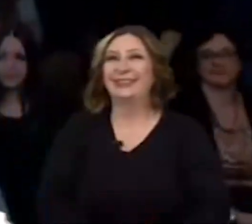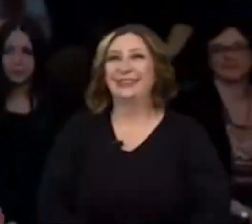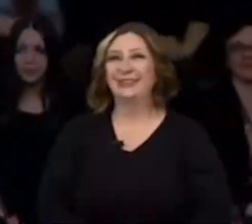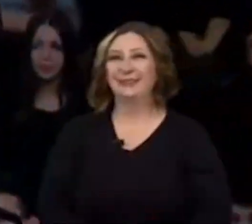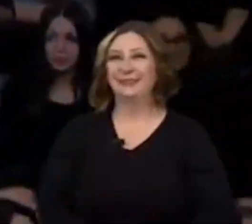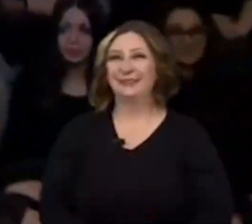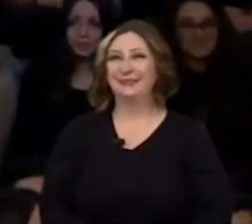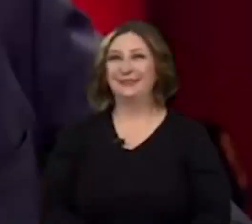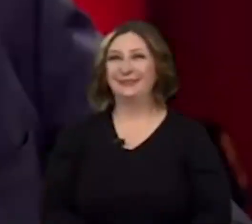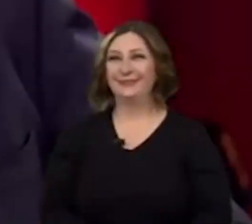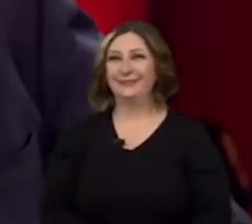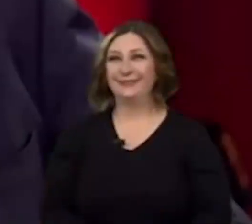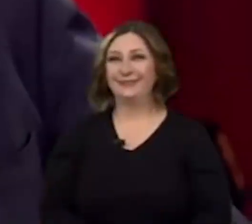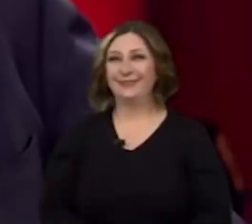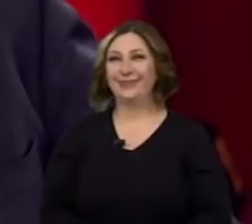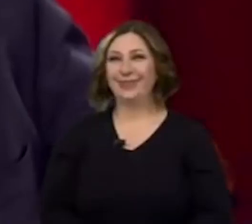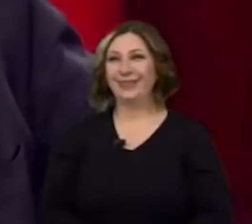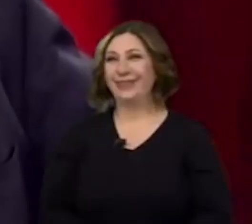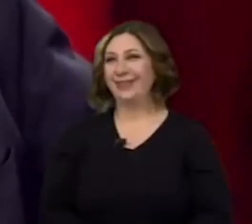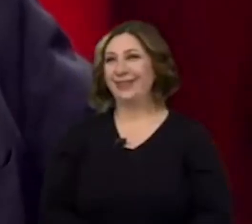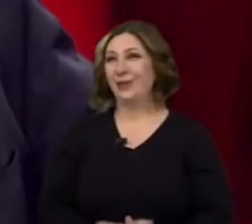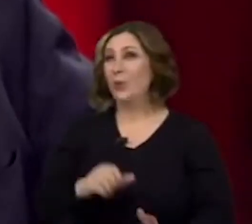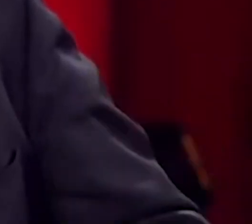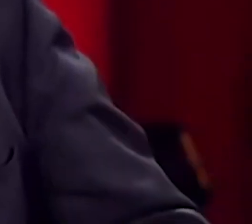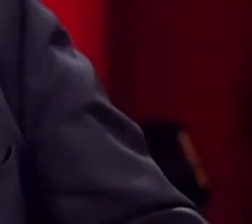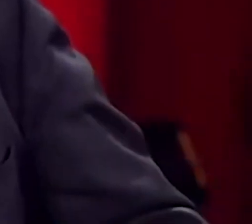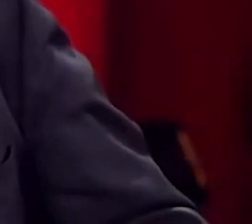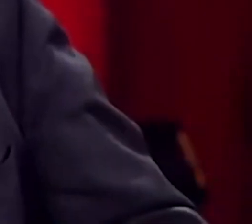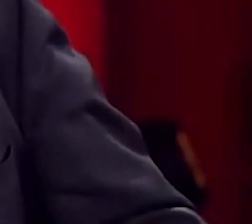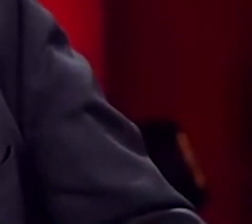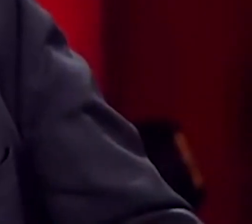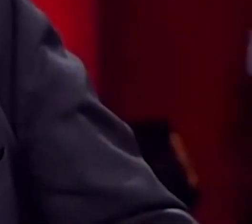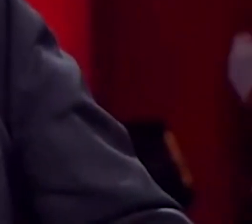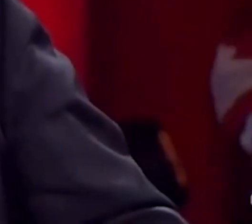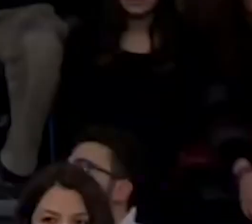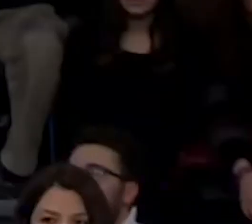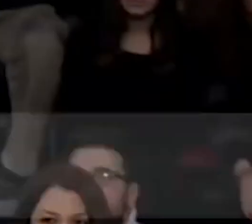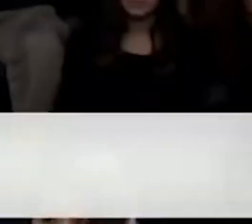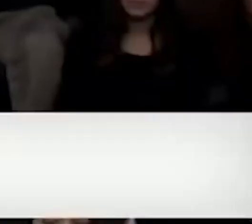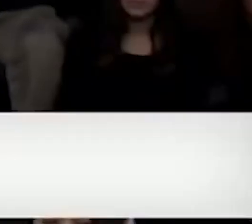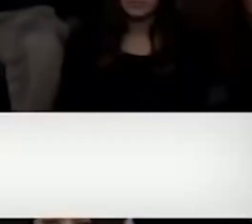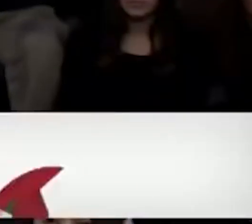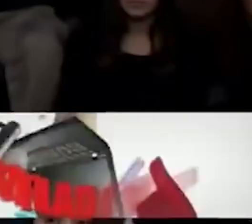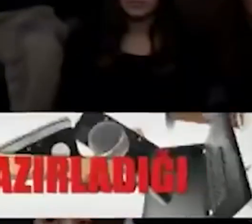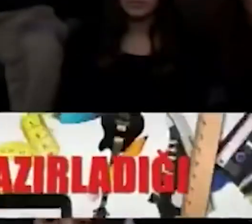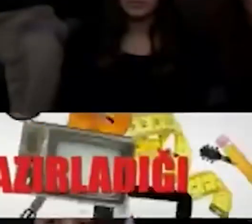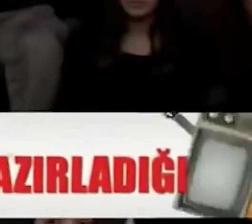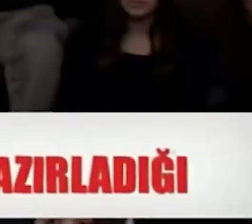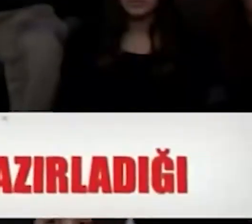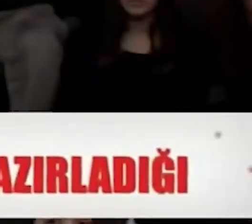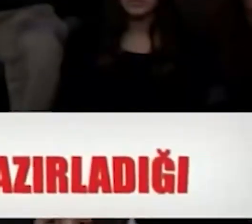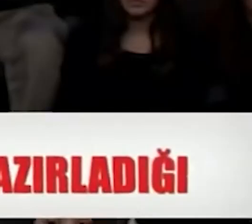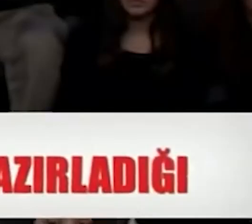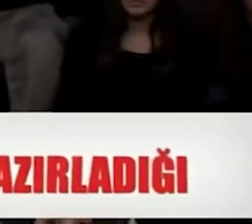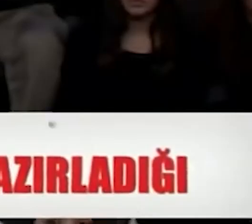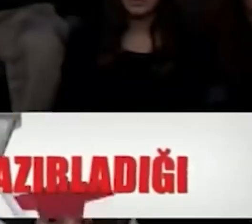Hoca. Hocam dağıl. Korkunç bir ya. Adam. Burada. Ama gelmiş, şimdi şey yapıyor. Gelmiş.